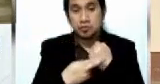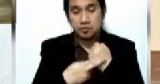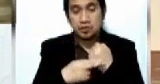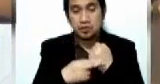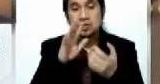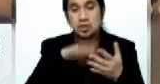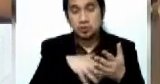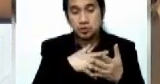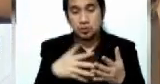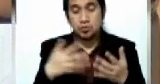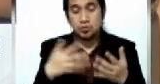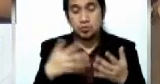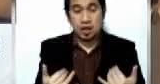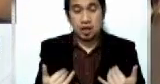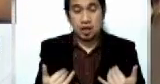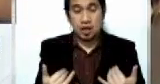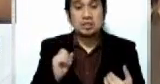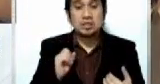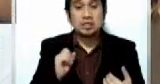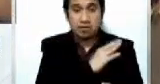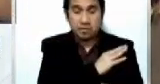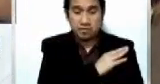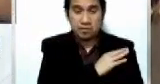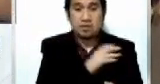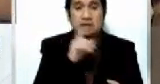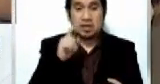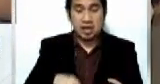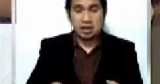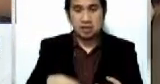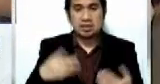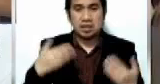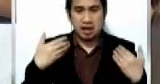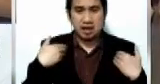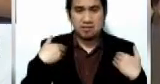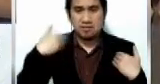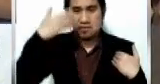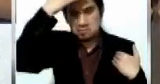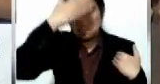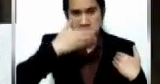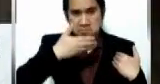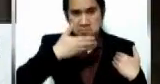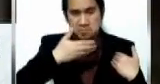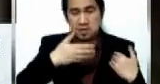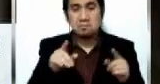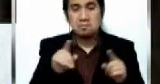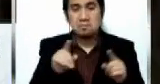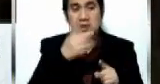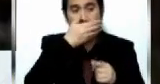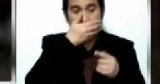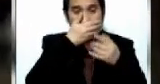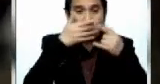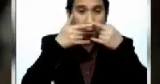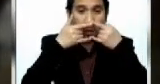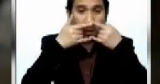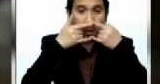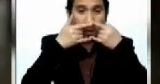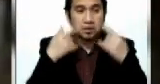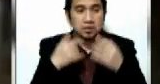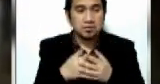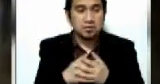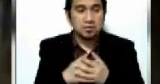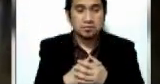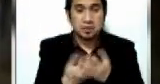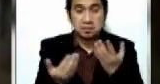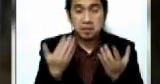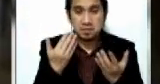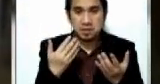staff na magsuot ng mas mataas na level ng face mask. Bawal na ang surgical mask. Kasi may threat din na baka may mga